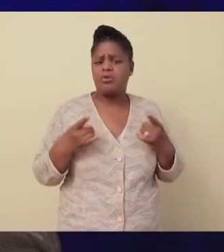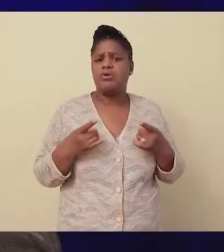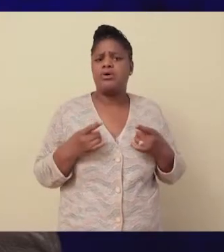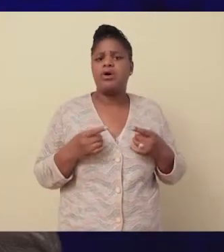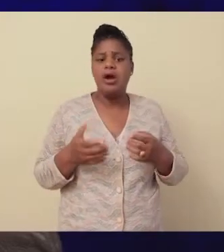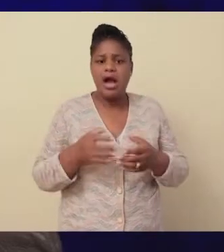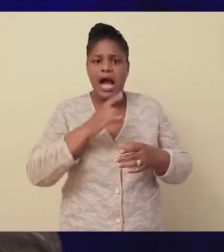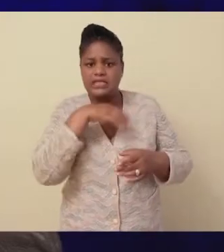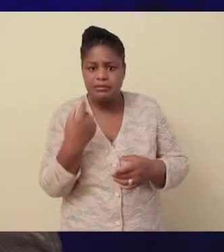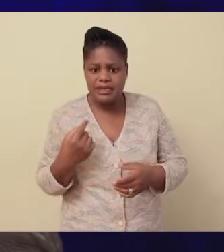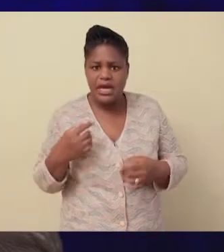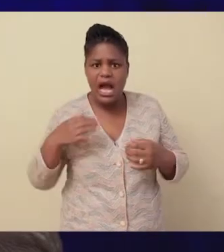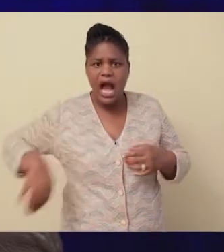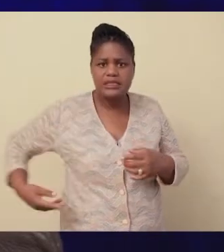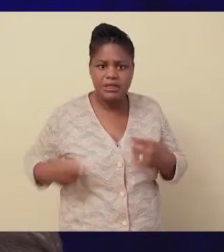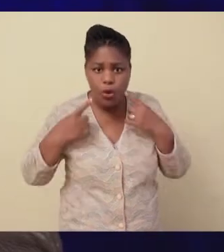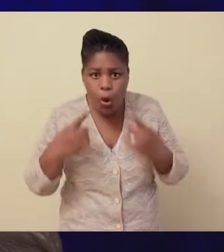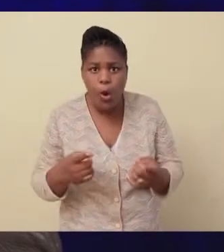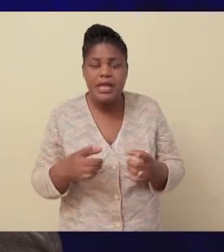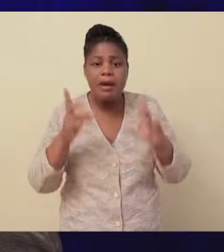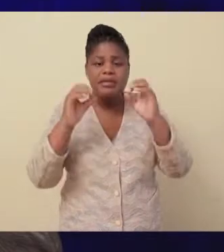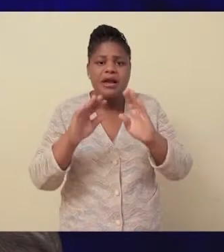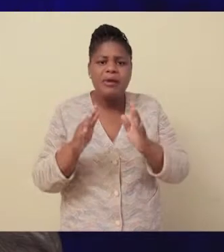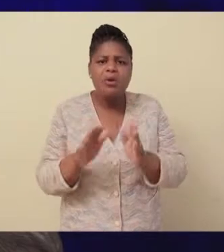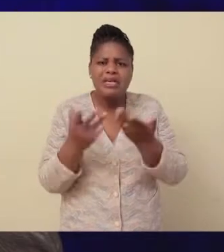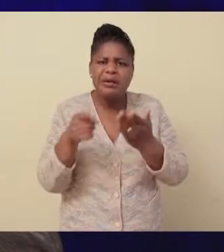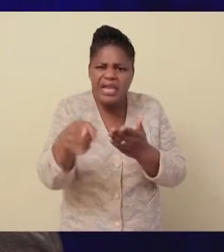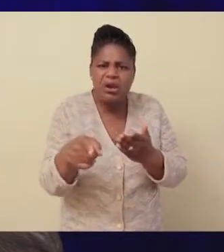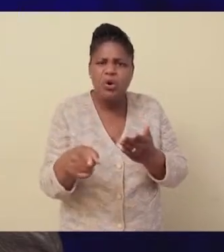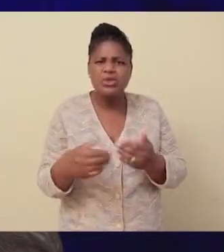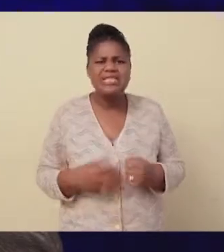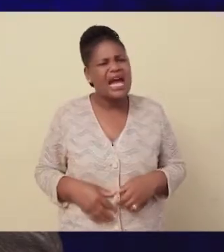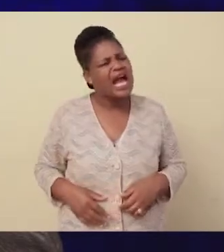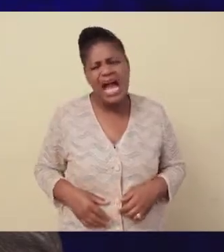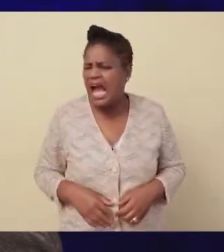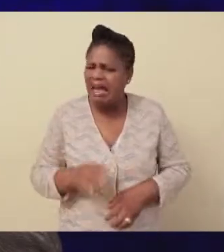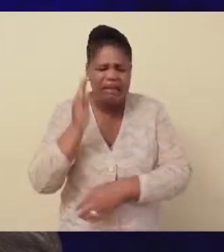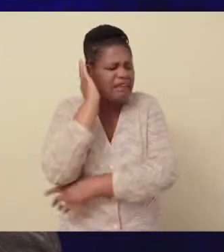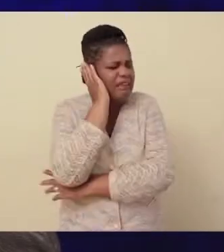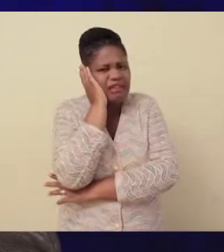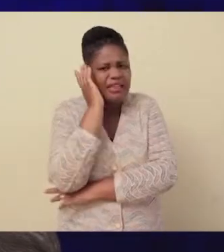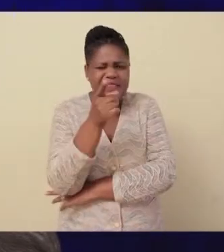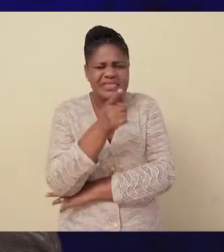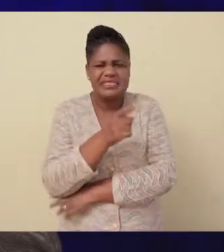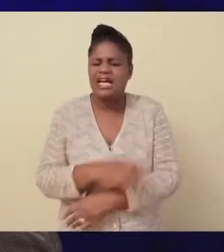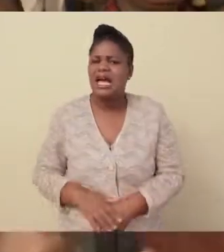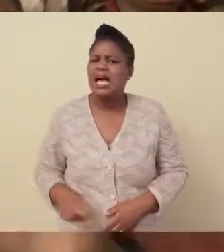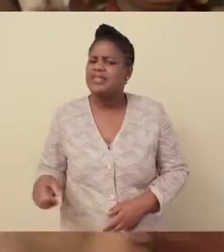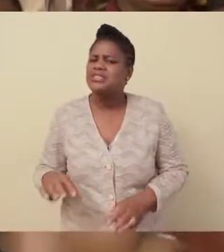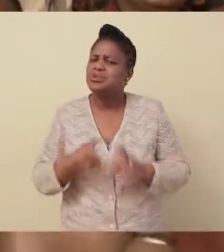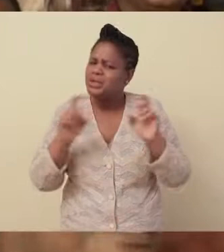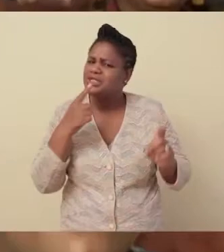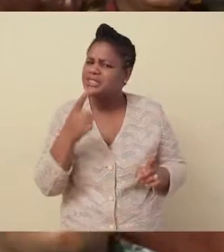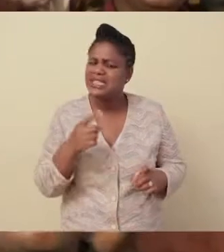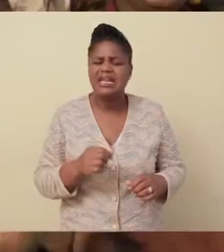nababa izvozvozvozvo hazvigone nai vadiwa tariri zvambunyanyeita sei mashoko makukuta arotaurwa namaika